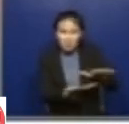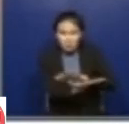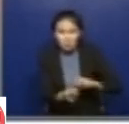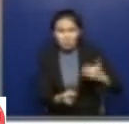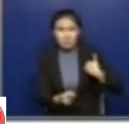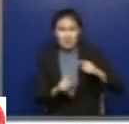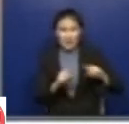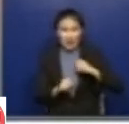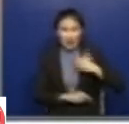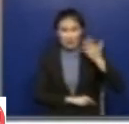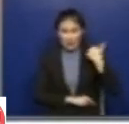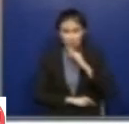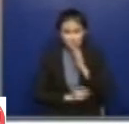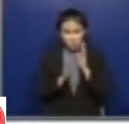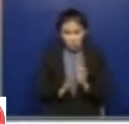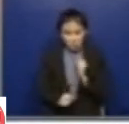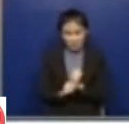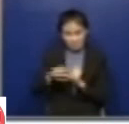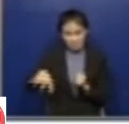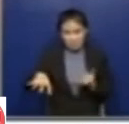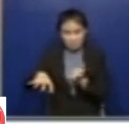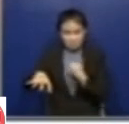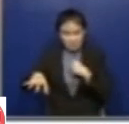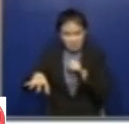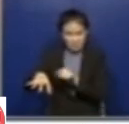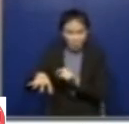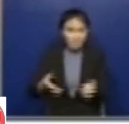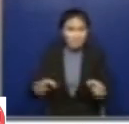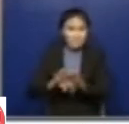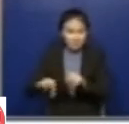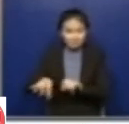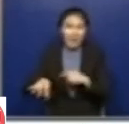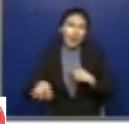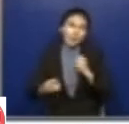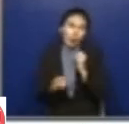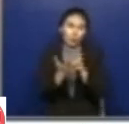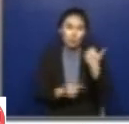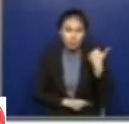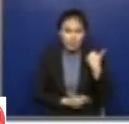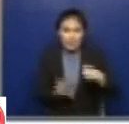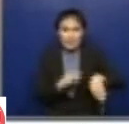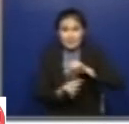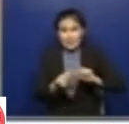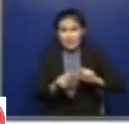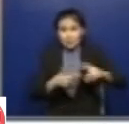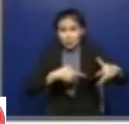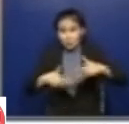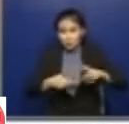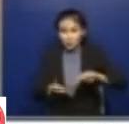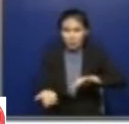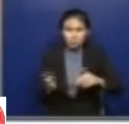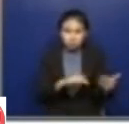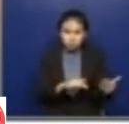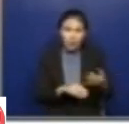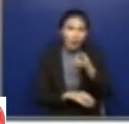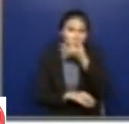องยังมีคนจัดการอยู่ขณะที่ผลกระทบทางเศรษฐกิจและสังคมอาจทำให้เศรษฐกิจของชุมชนล่มสลายคนตกงานกระ